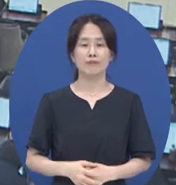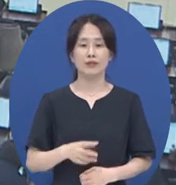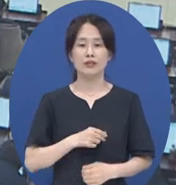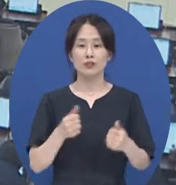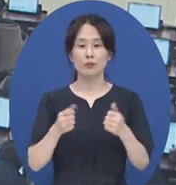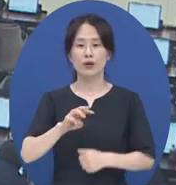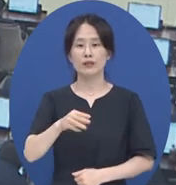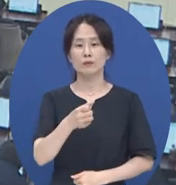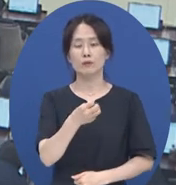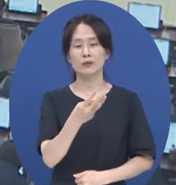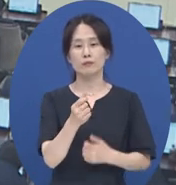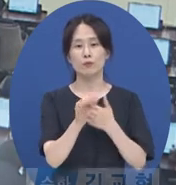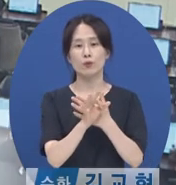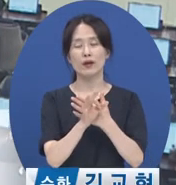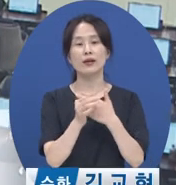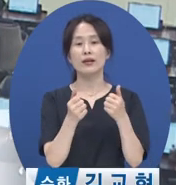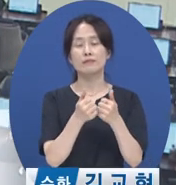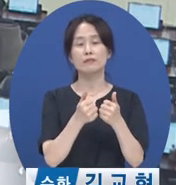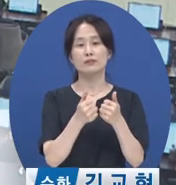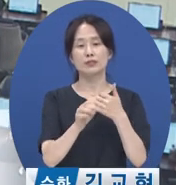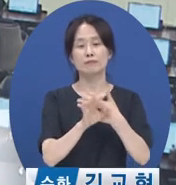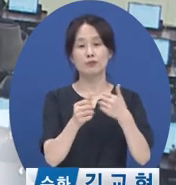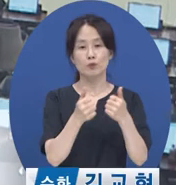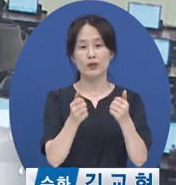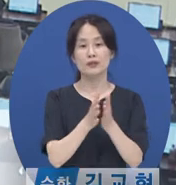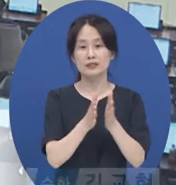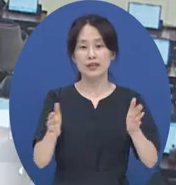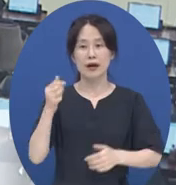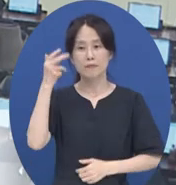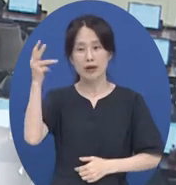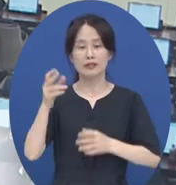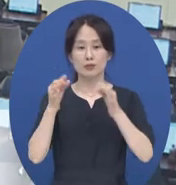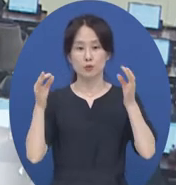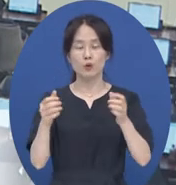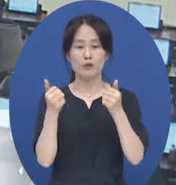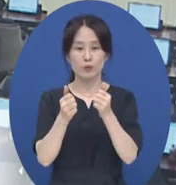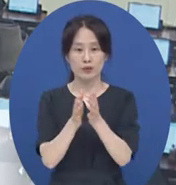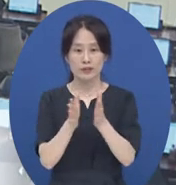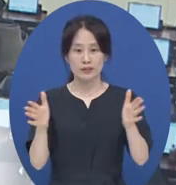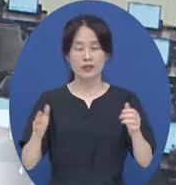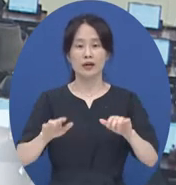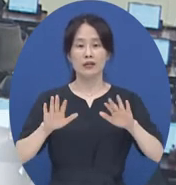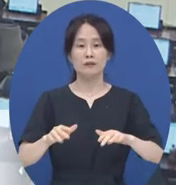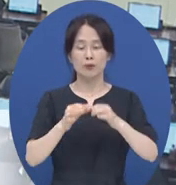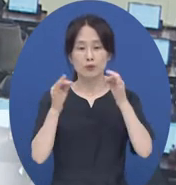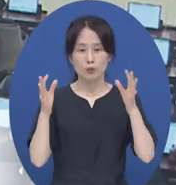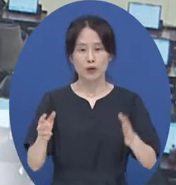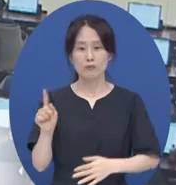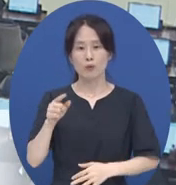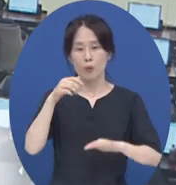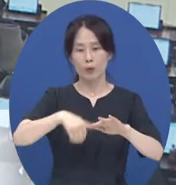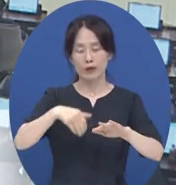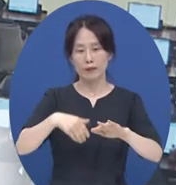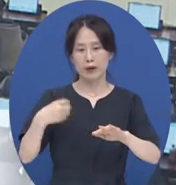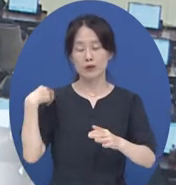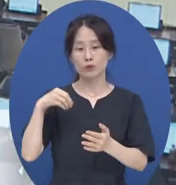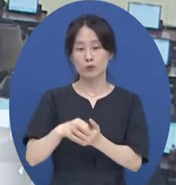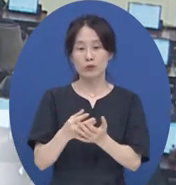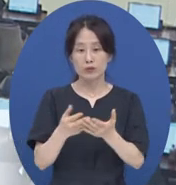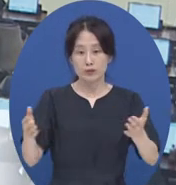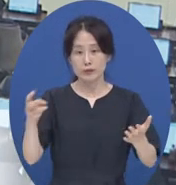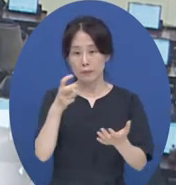경기도의회가 제353회 임시회를 열고 8일간의 일정에 돌입했습니다. 이번 회기에서는 개발이익 도민환원 기금